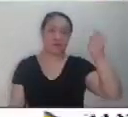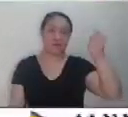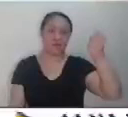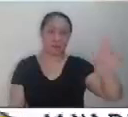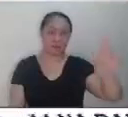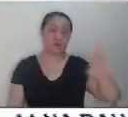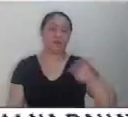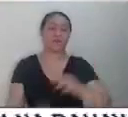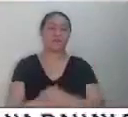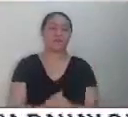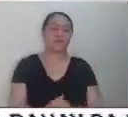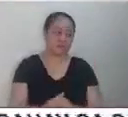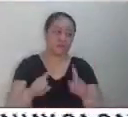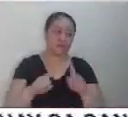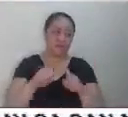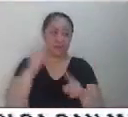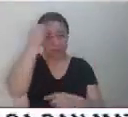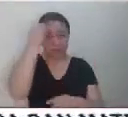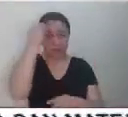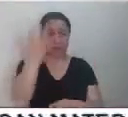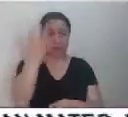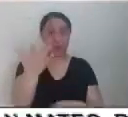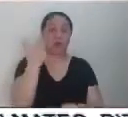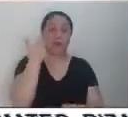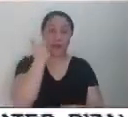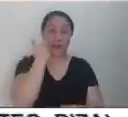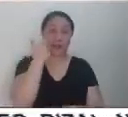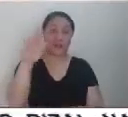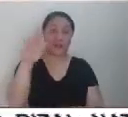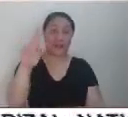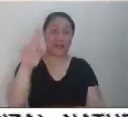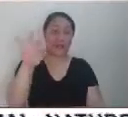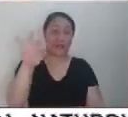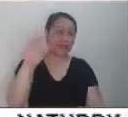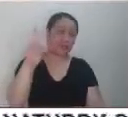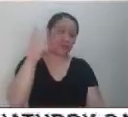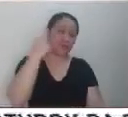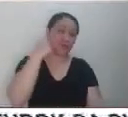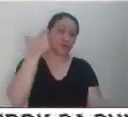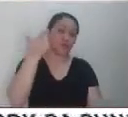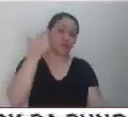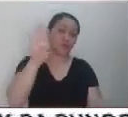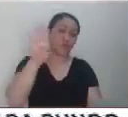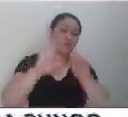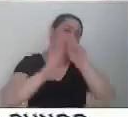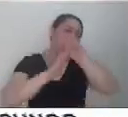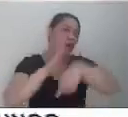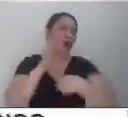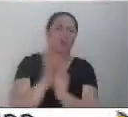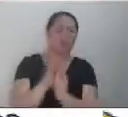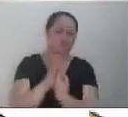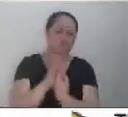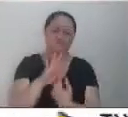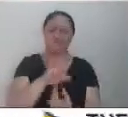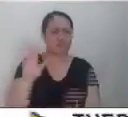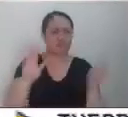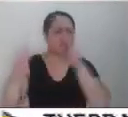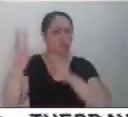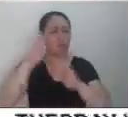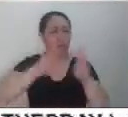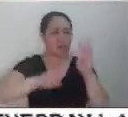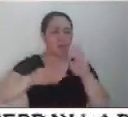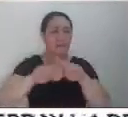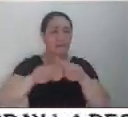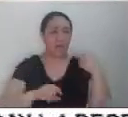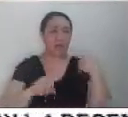lumalabas, puntang Baguio, puntang Angeles, puntang Clark, o Tarlac, etc., tsaka na lang po kayo magpakabit kasi